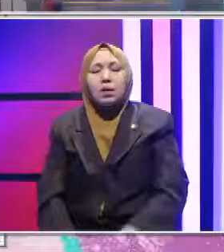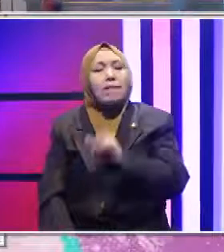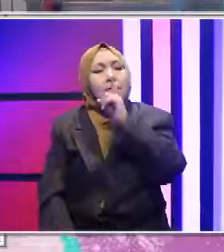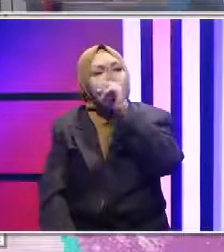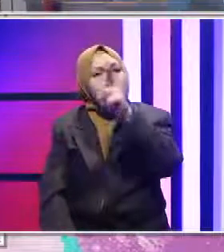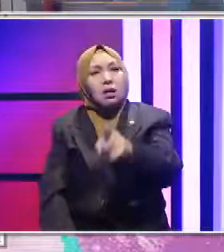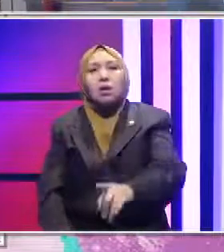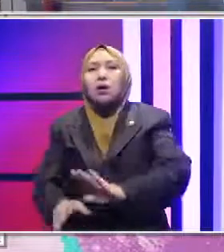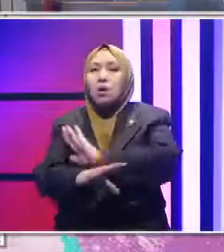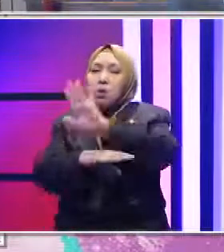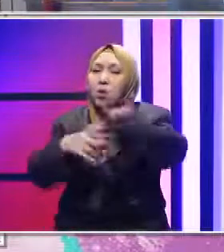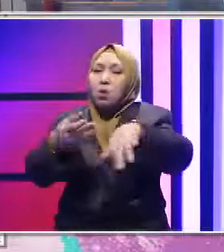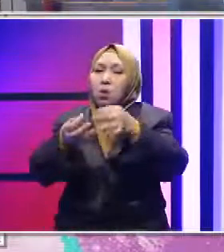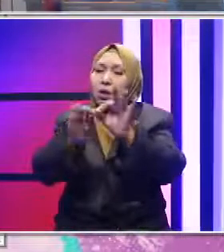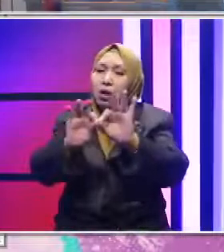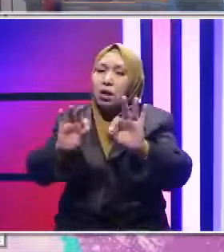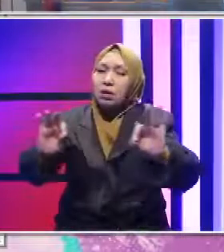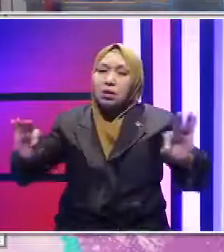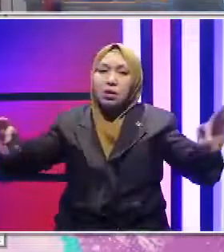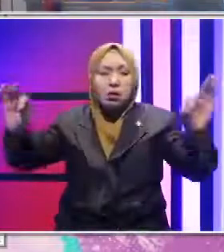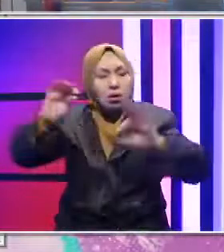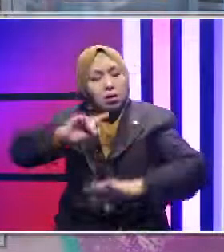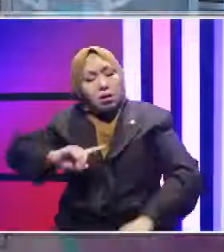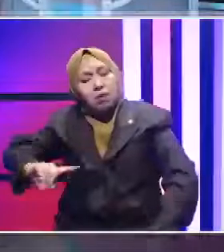صدق الله